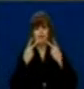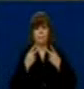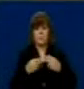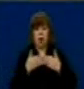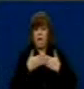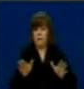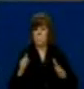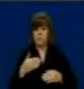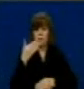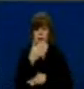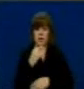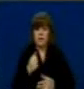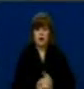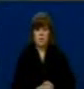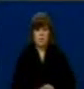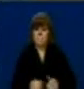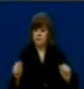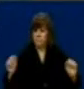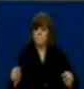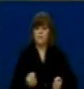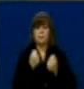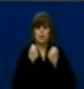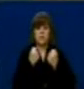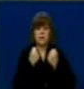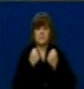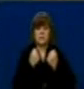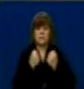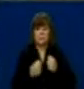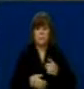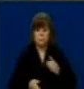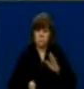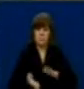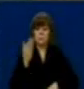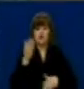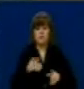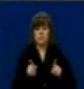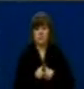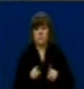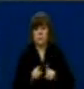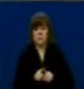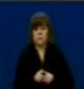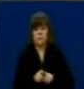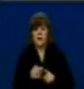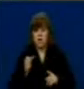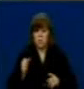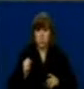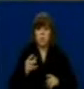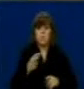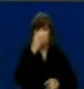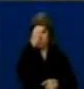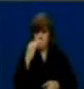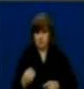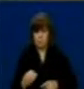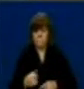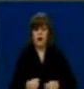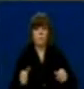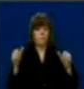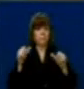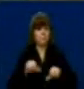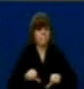hapin bizneset, por më vështirë se përpara ato arrin të rriten, dhe mandej rritet numri e përqindja atyre që